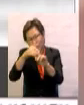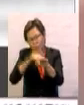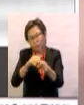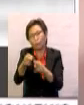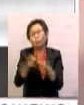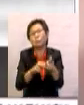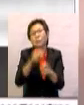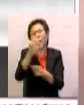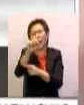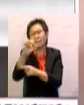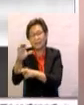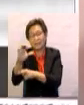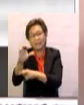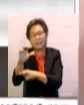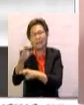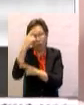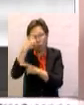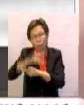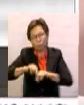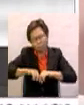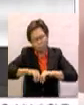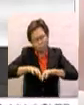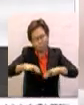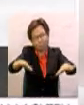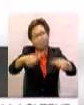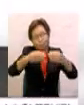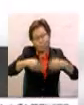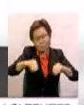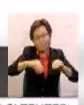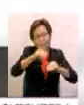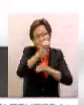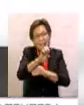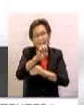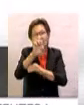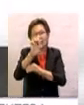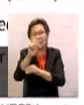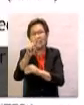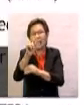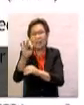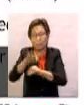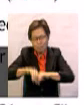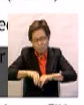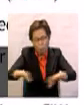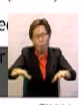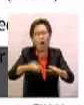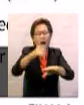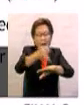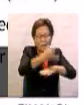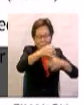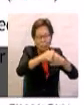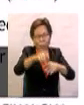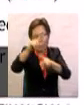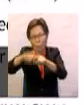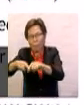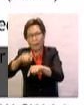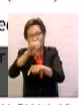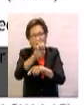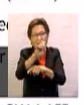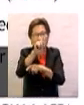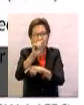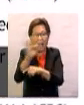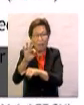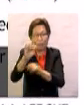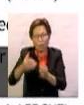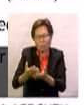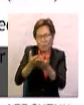bursa dan SC dalam mengembangkan potensi pasaran ETF Malaysia. Menerusi garis panduan itu, pelbagai ETF boleh